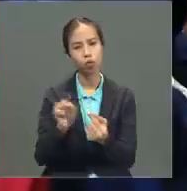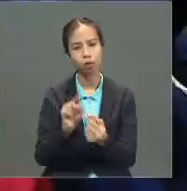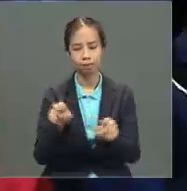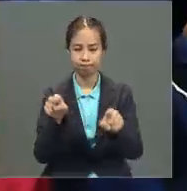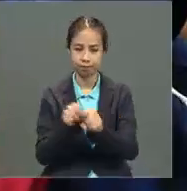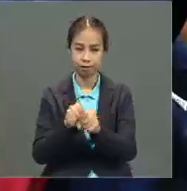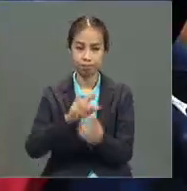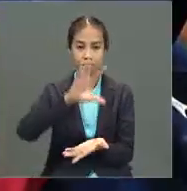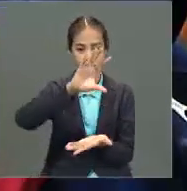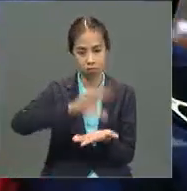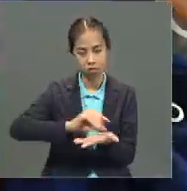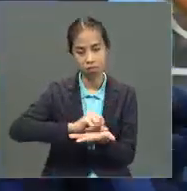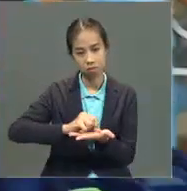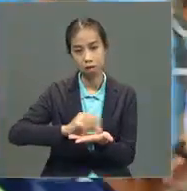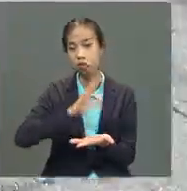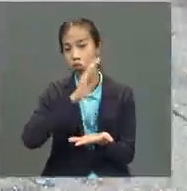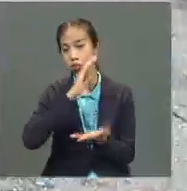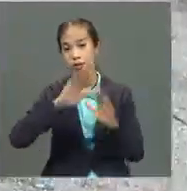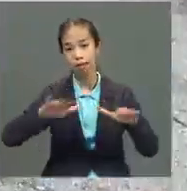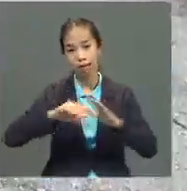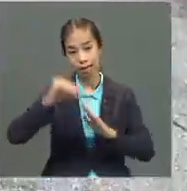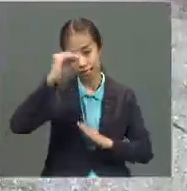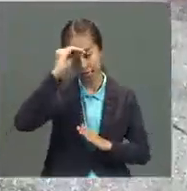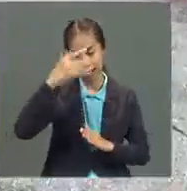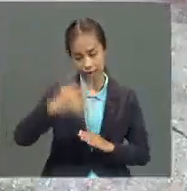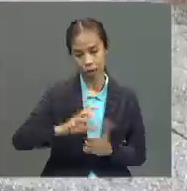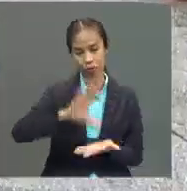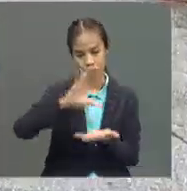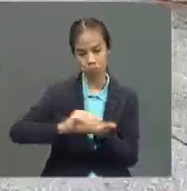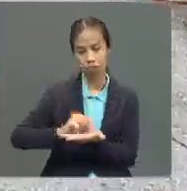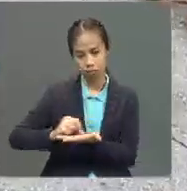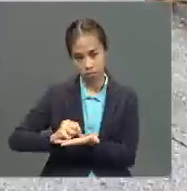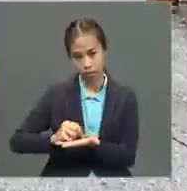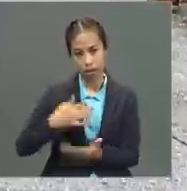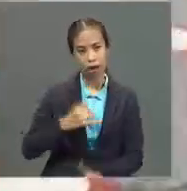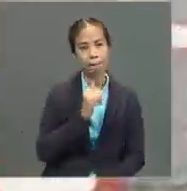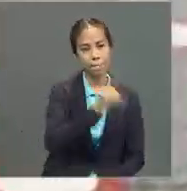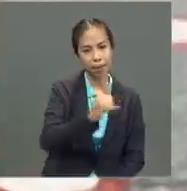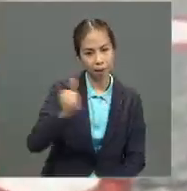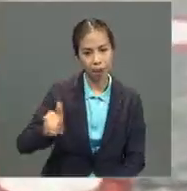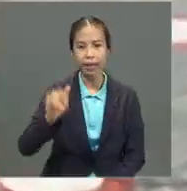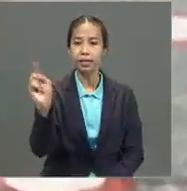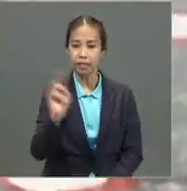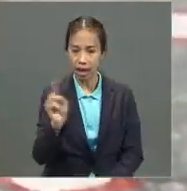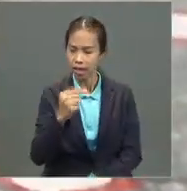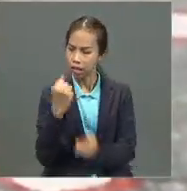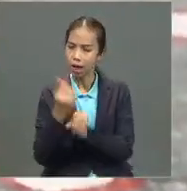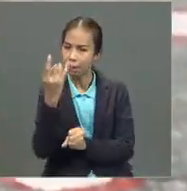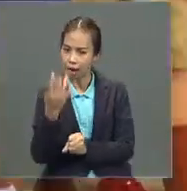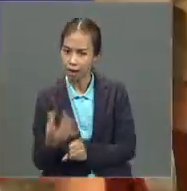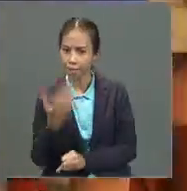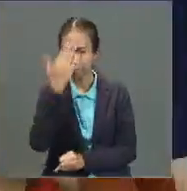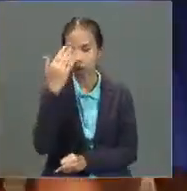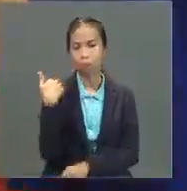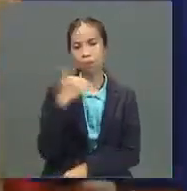การจัดทำบันทึกเมื่อเลิกเรียนก็ให้นักเรียนนั้นลงบันทึกนะครับว่าไปที่ไหนทำกิจกรรมอะไรบ้างเพราะนักเรียนบางคนไม่มีอุป